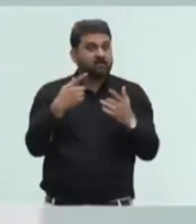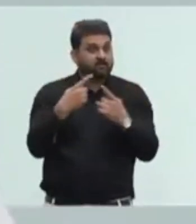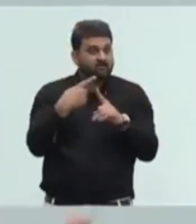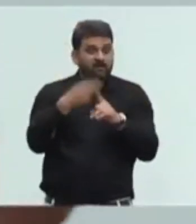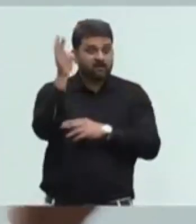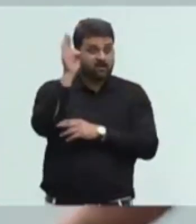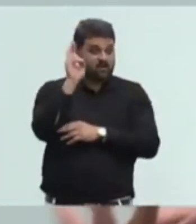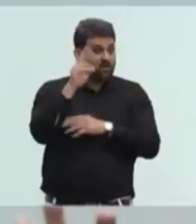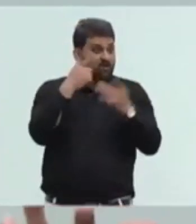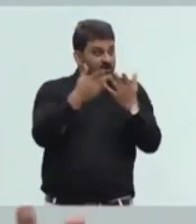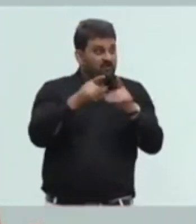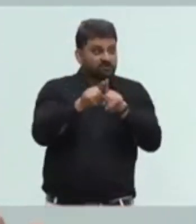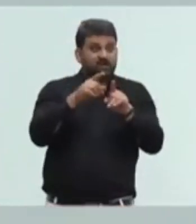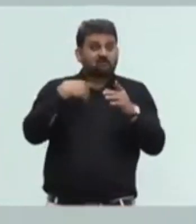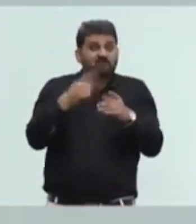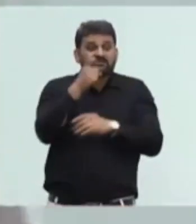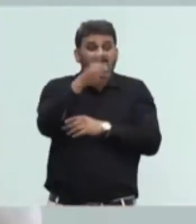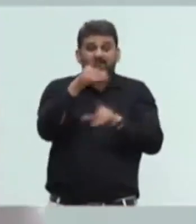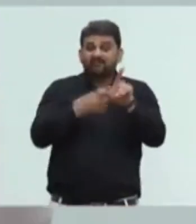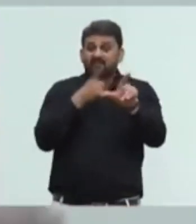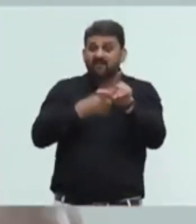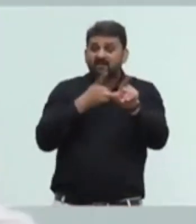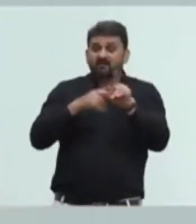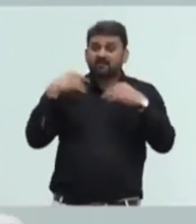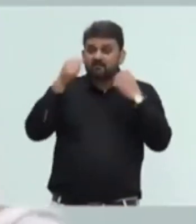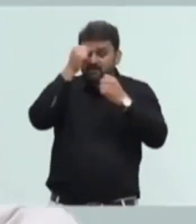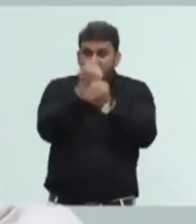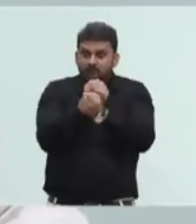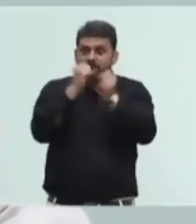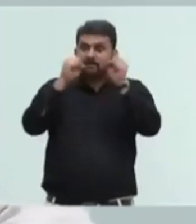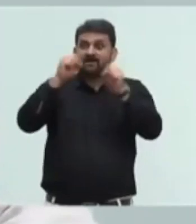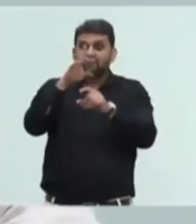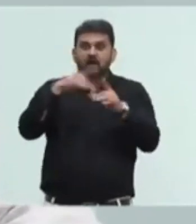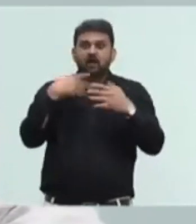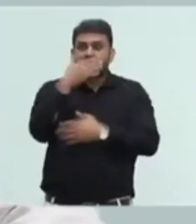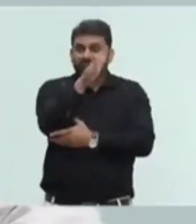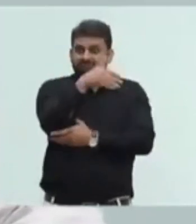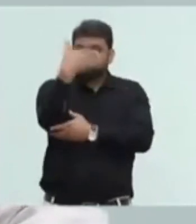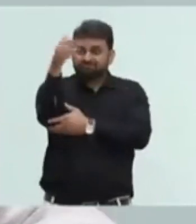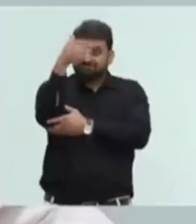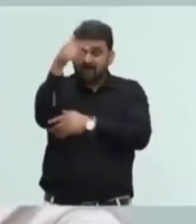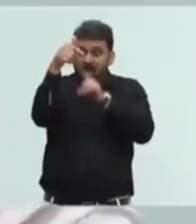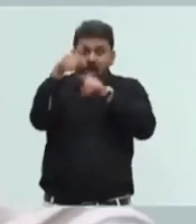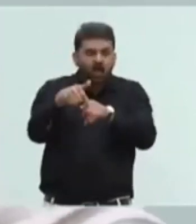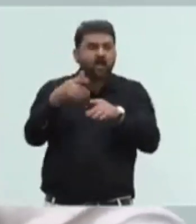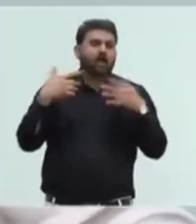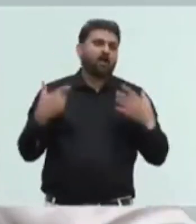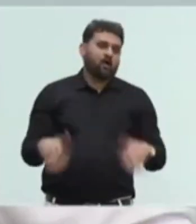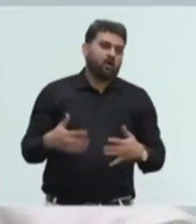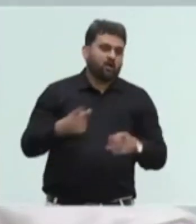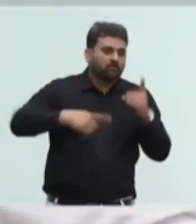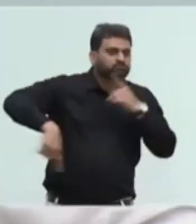आज का अमृत महोत्सव मना रहे हैं उस समय देश के तिरंगे को फहराने के लिए आप